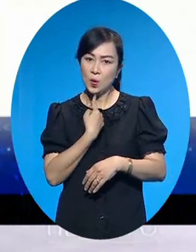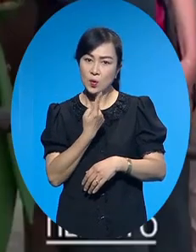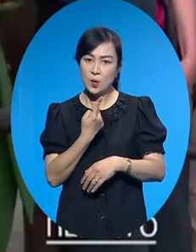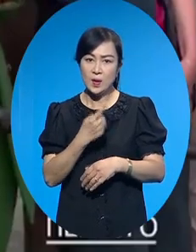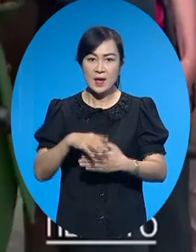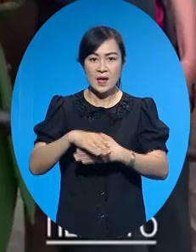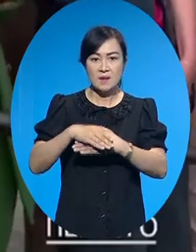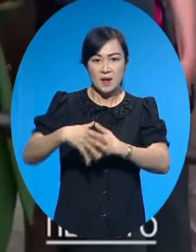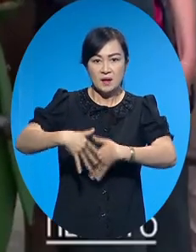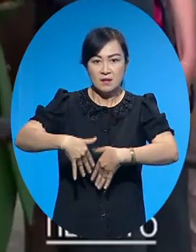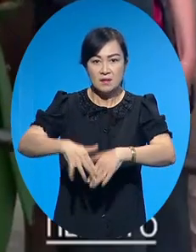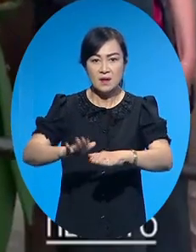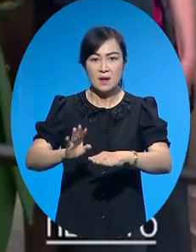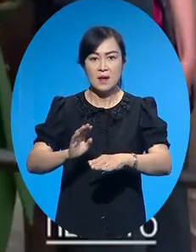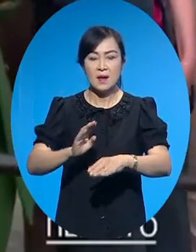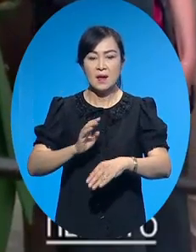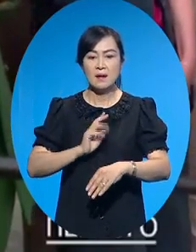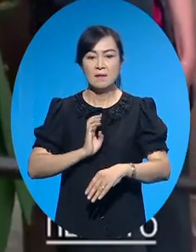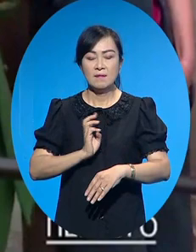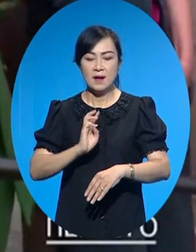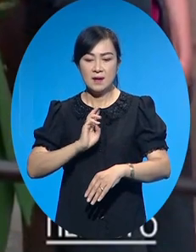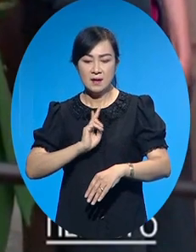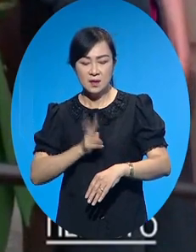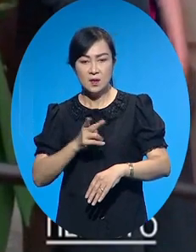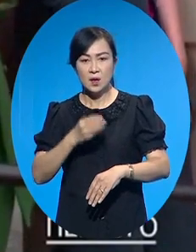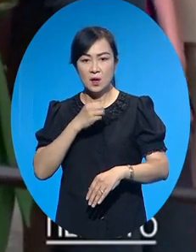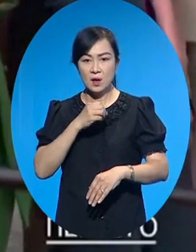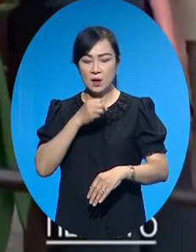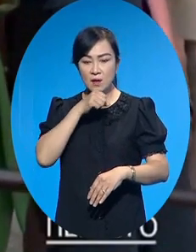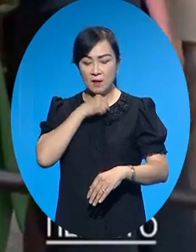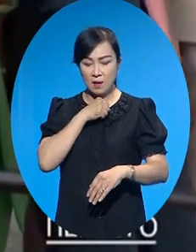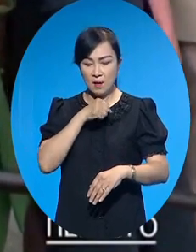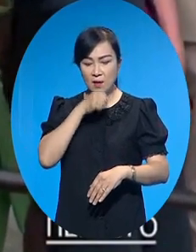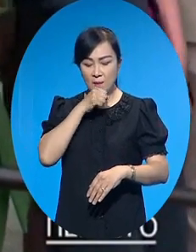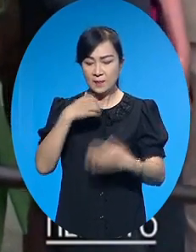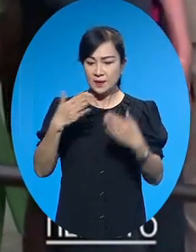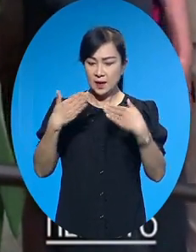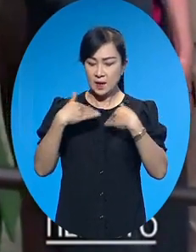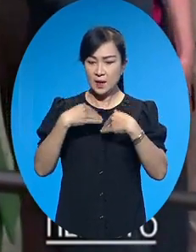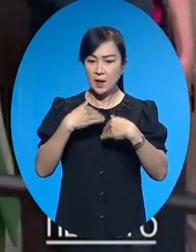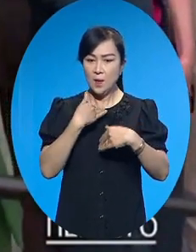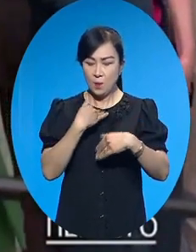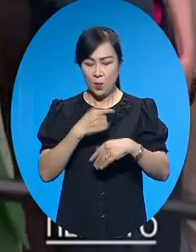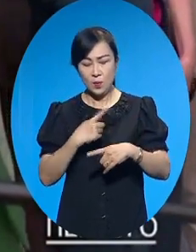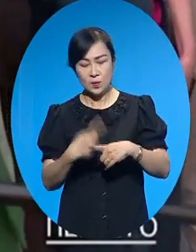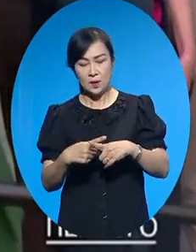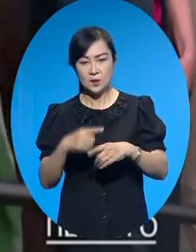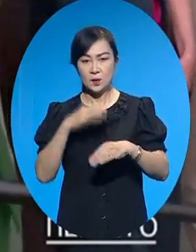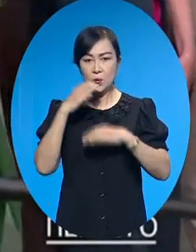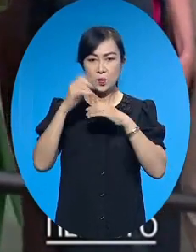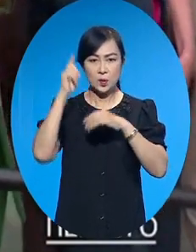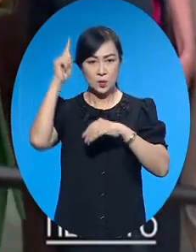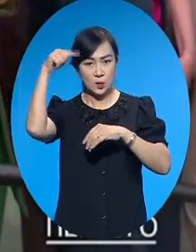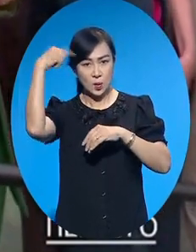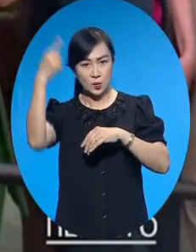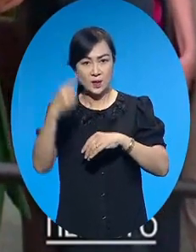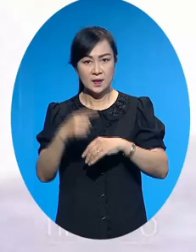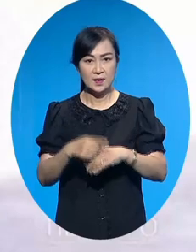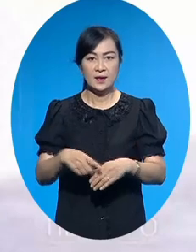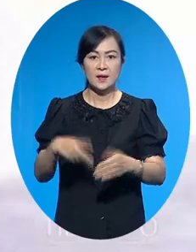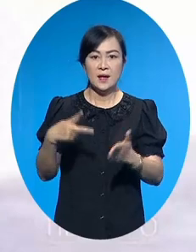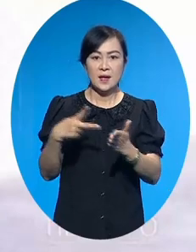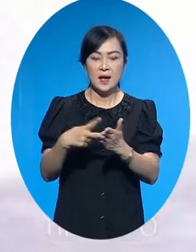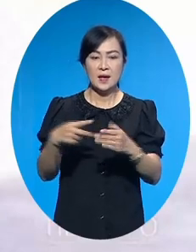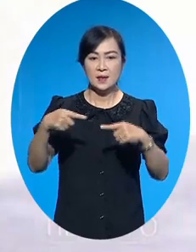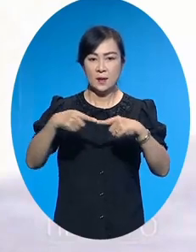bạn sẽ ra trận và bạn sẽ hy sinh. Ông ấy trả lời tôi rằng ông ấy muốn chết như một anh hùng. Đó là cuộc trò chuyện đầu tiên của chúng tôi. Lần thứ hai khi ông